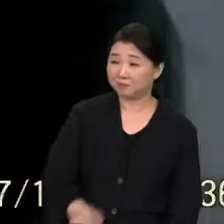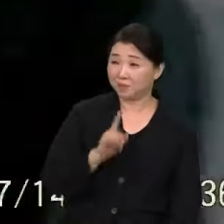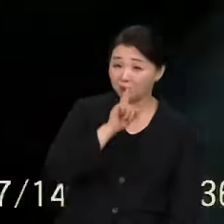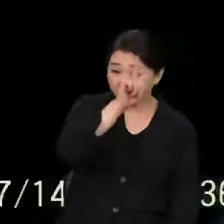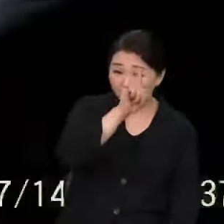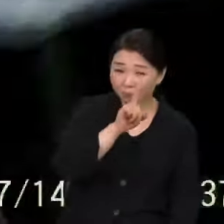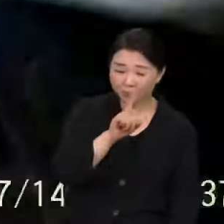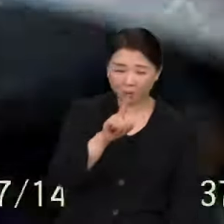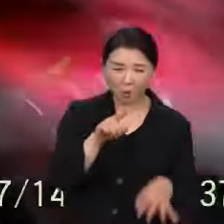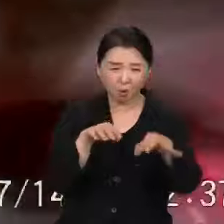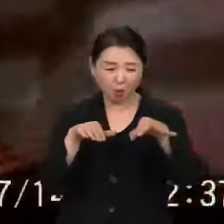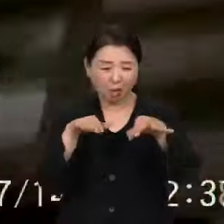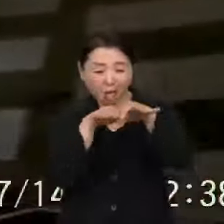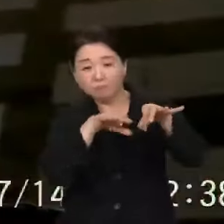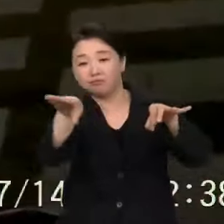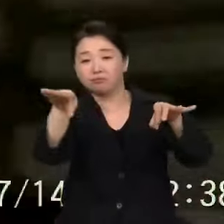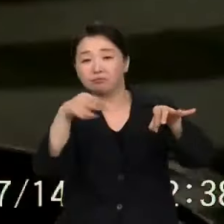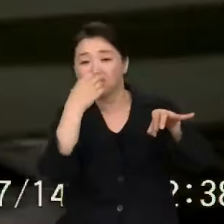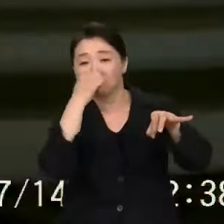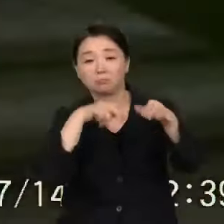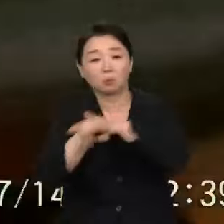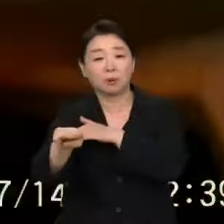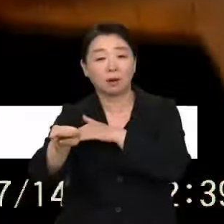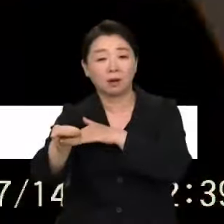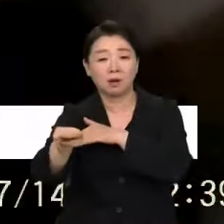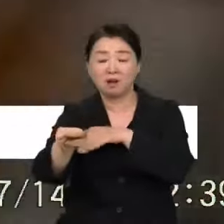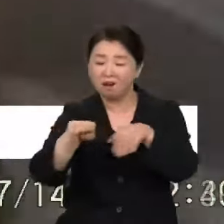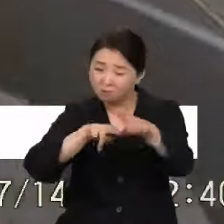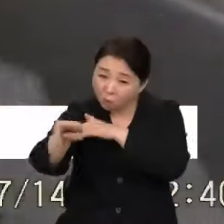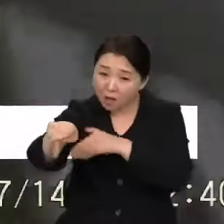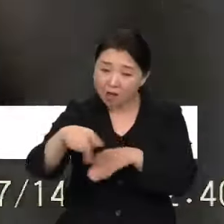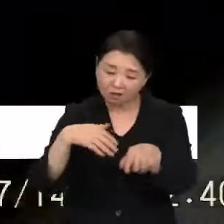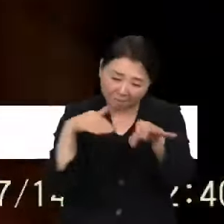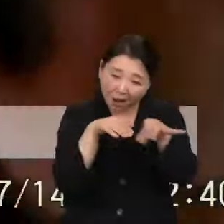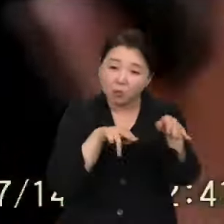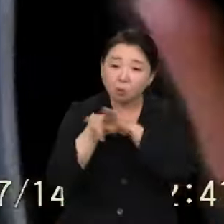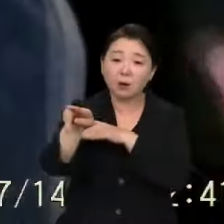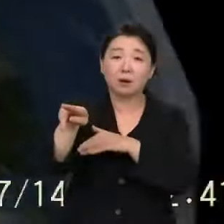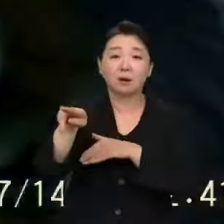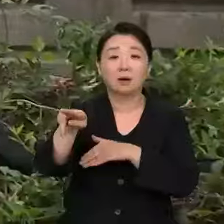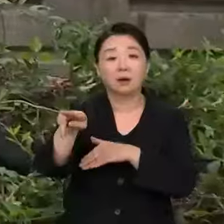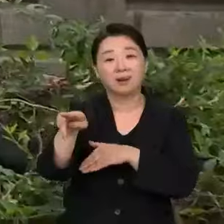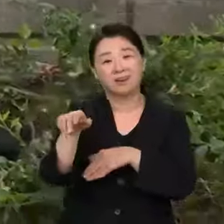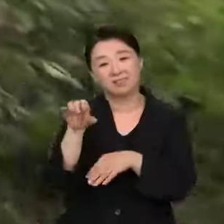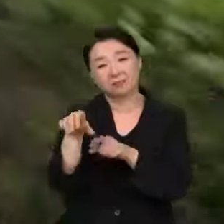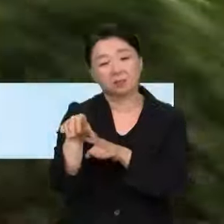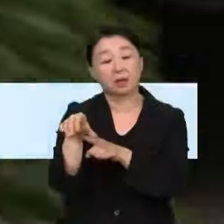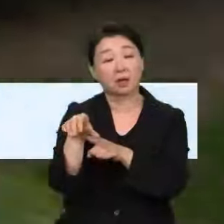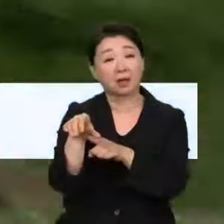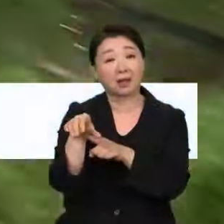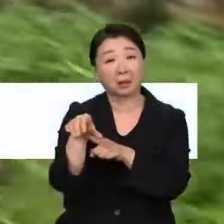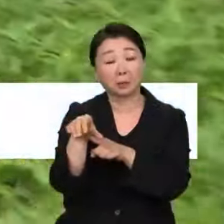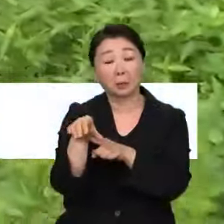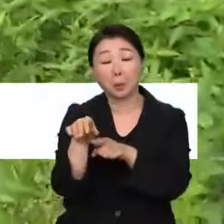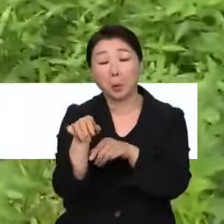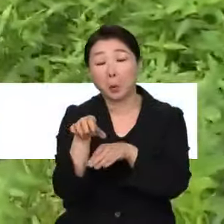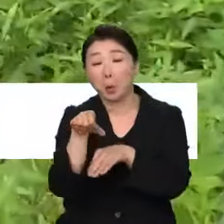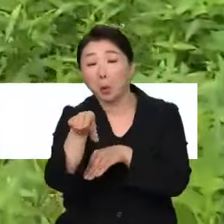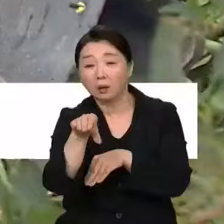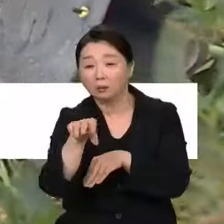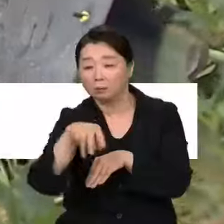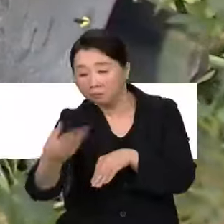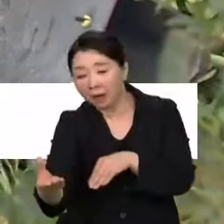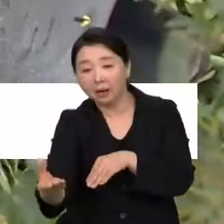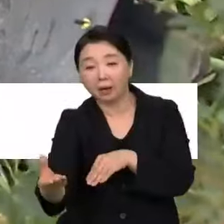신고하자 오토바이를 치고 그대로 도주합니다. 아, 도망갔어요. 저 받고. 이 차량 얼마 못 가 고가도로에서